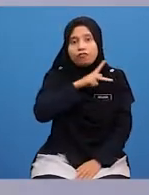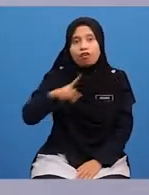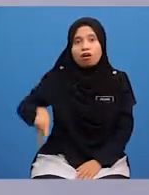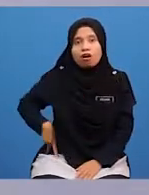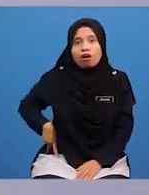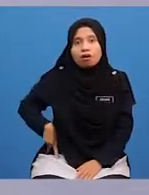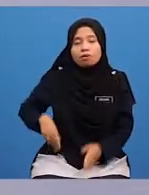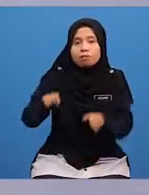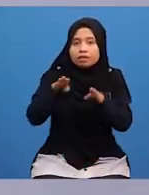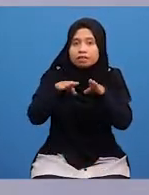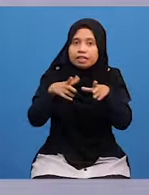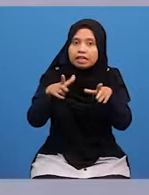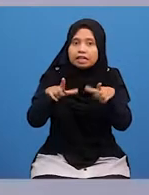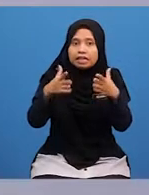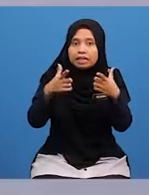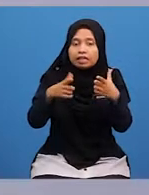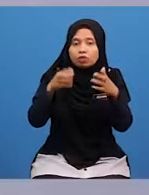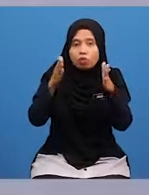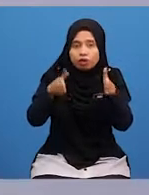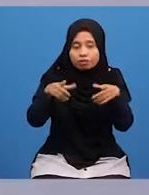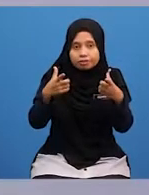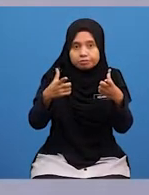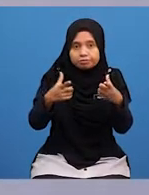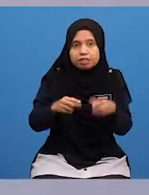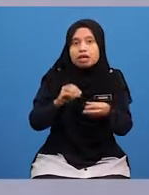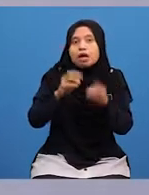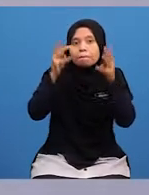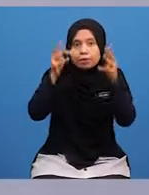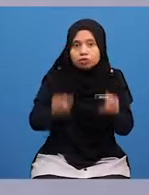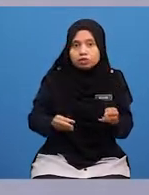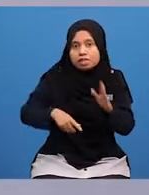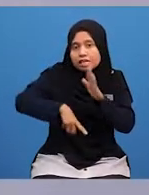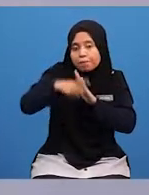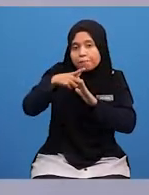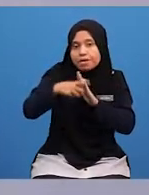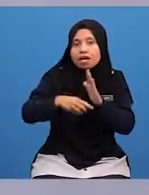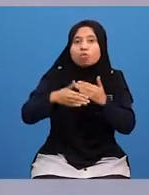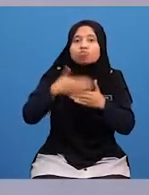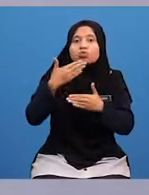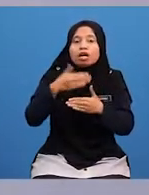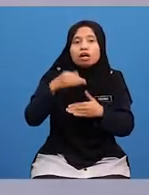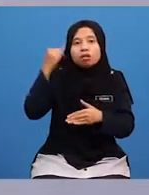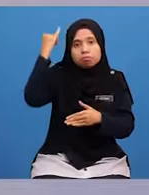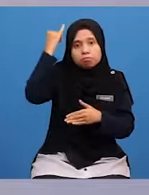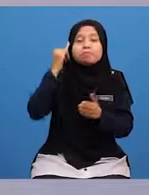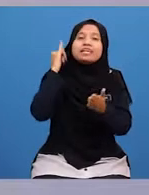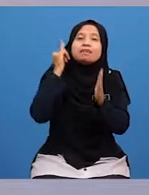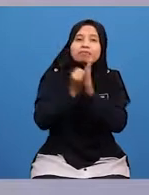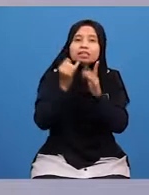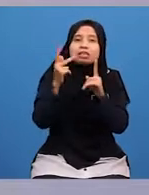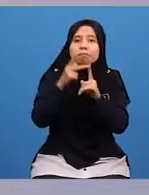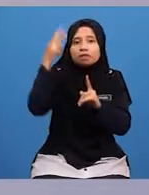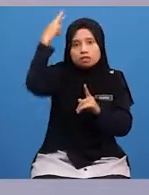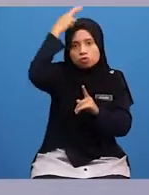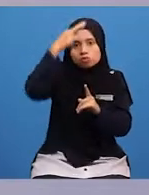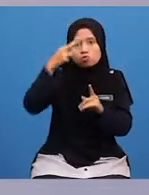dengan makhluk lain. Ketiga, manusia lebih mudah beriman kepada Rasul apabila